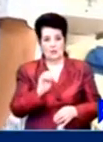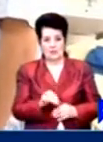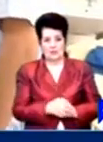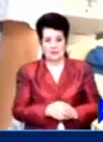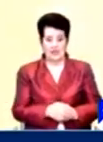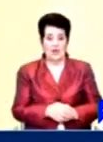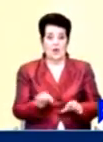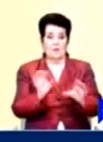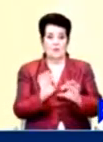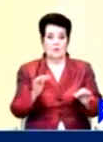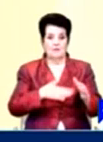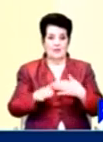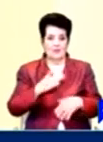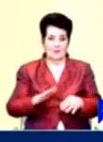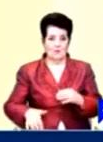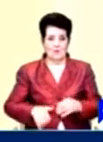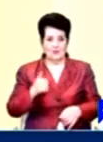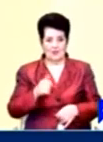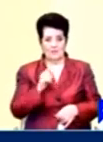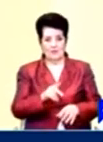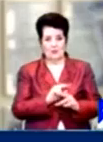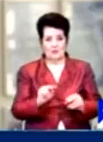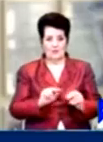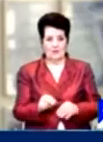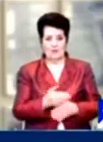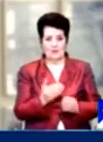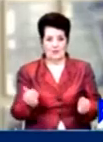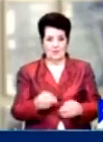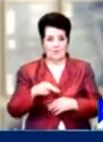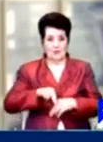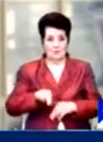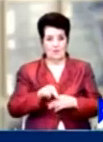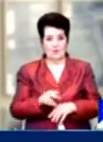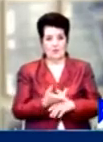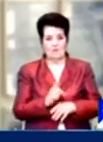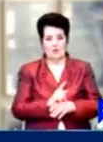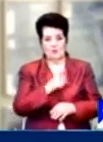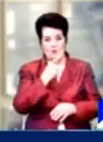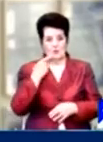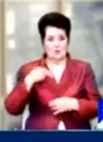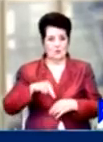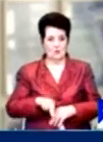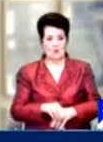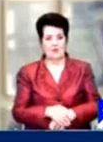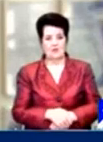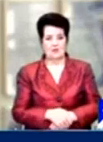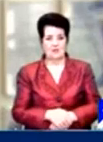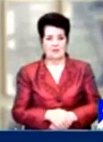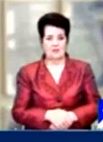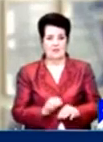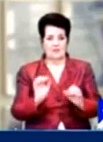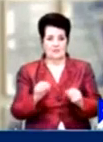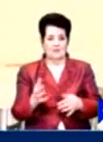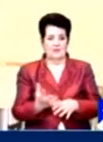elevilor sunt motive de bucurie și mândrie pentru profesorilor. Prin muncă, foarte multă muncă și perseverență,